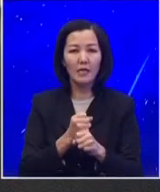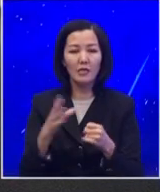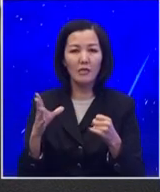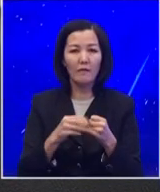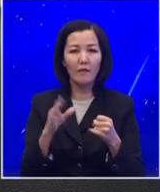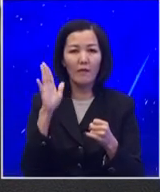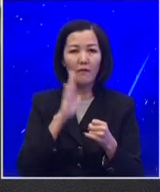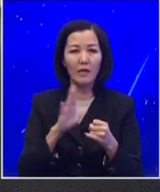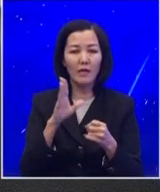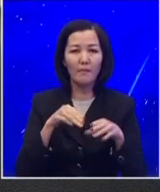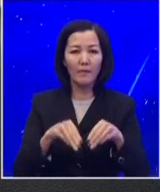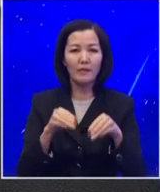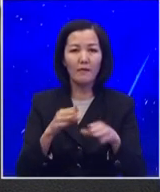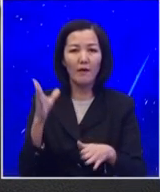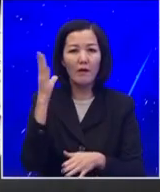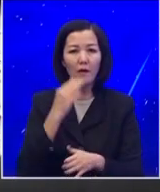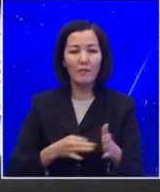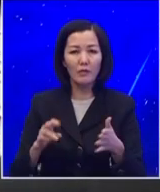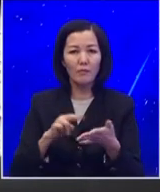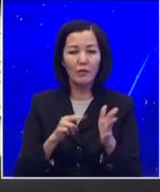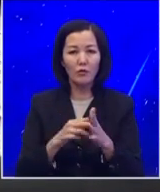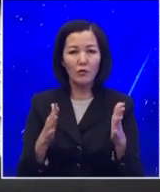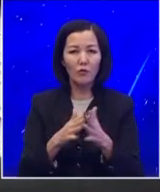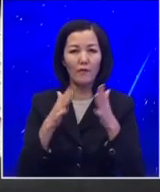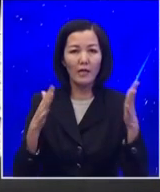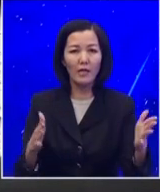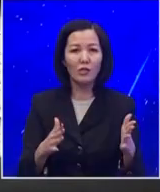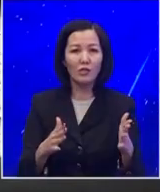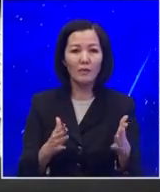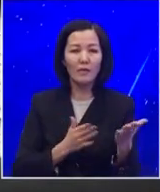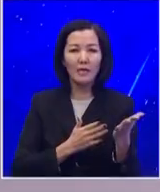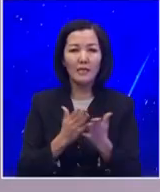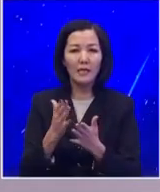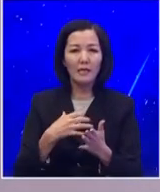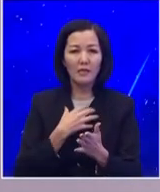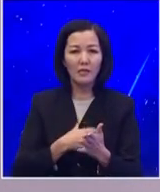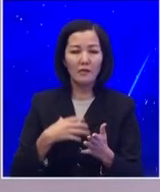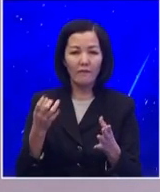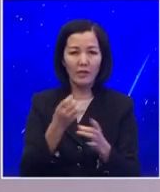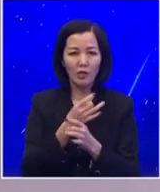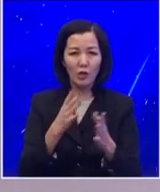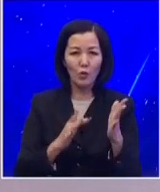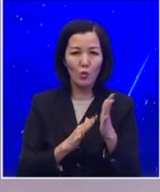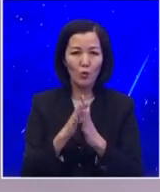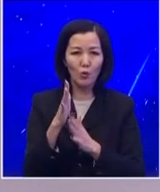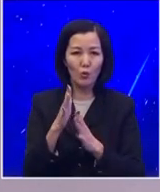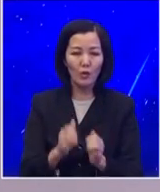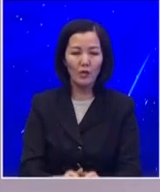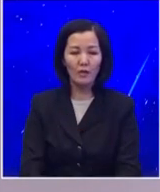площадей влагоемких посевов в Алматинской области планируется увеличение объемов стратегически важных